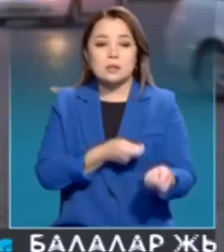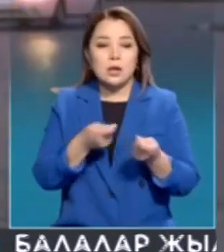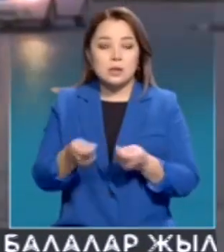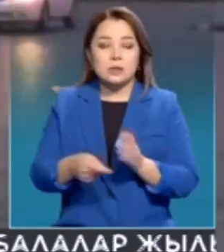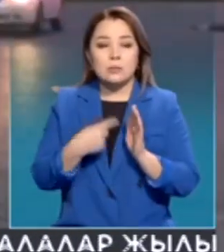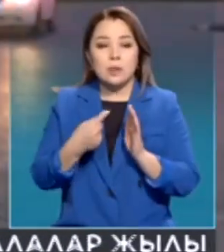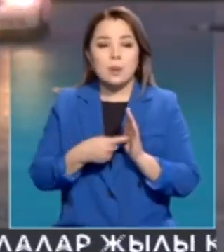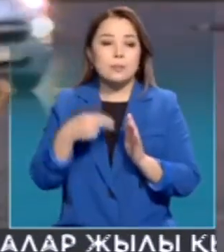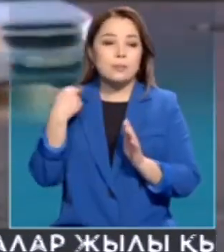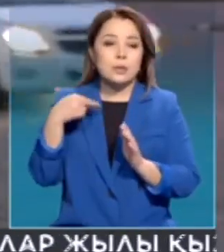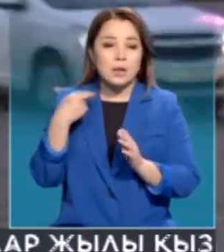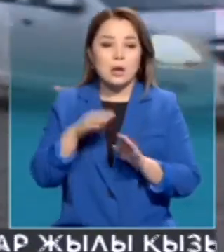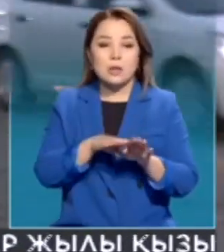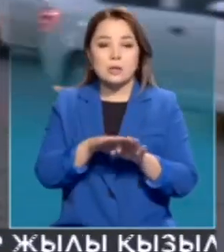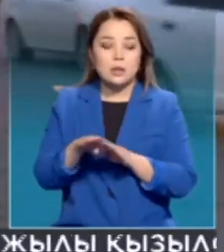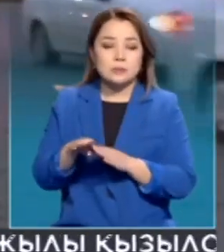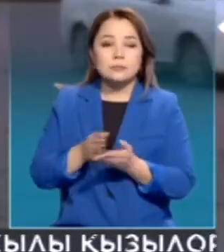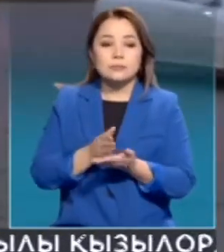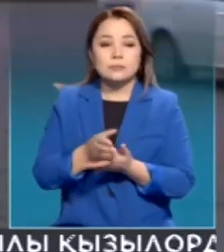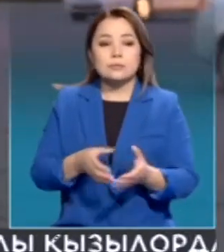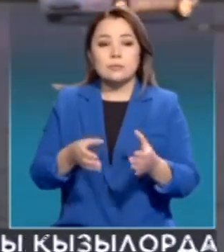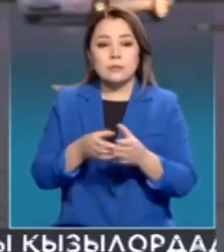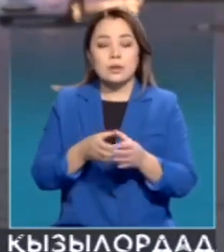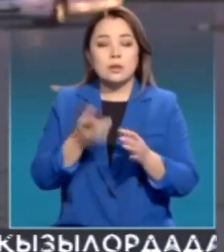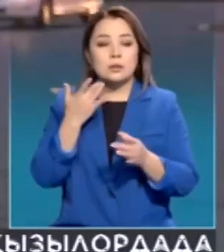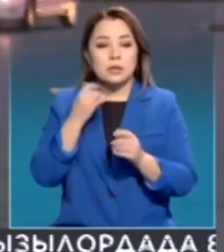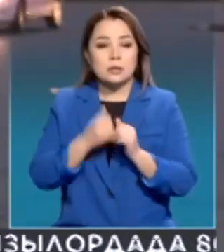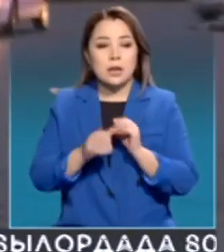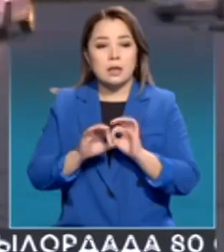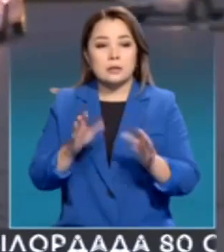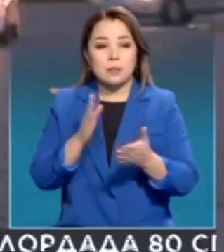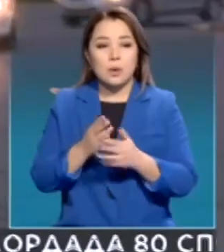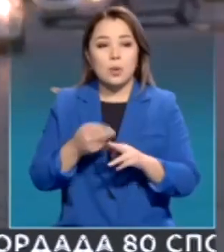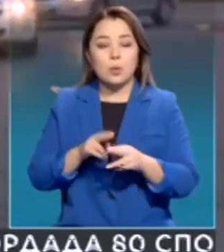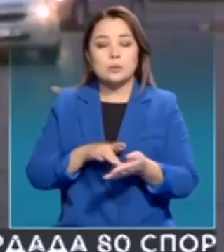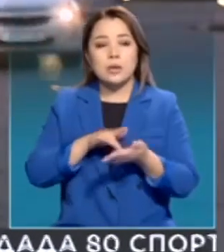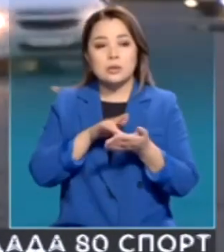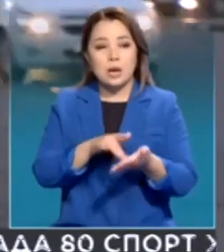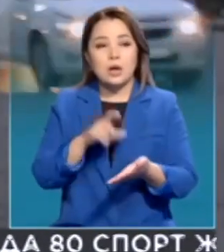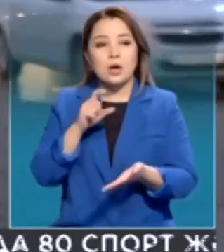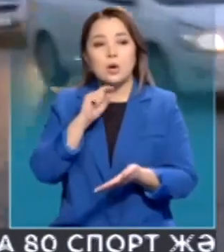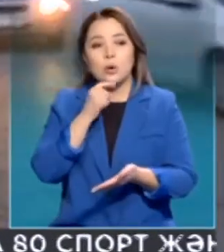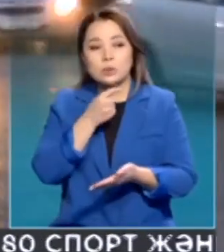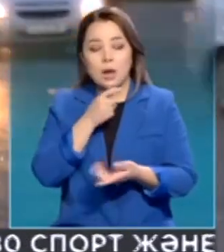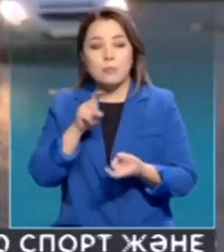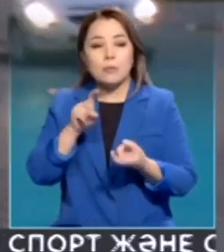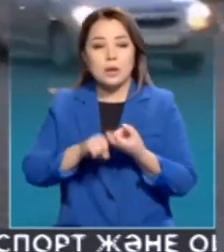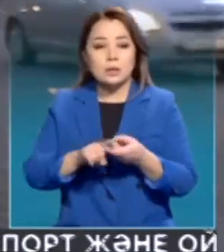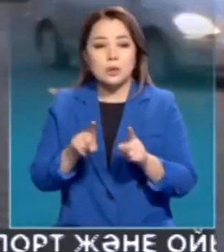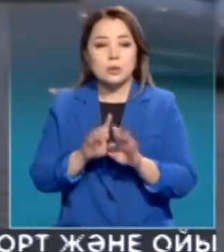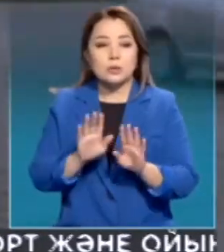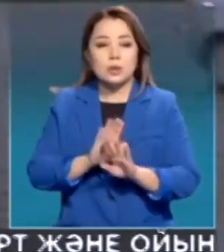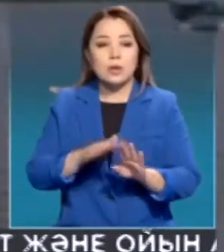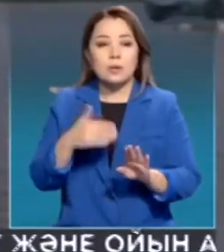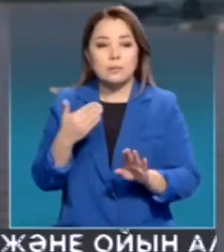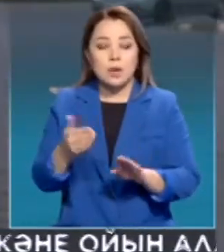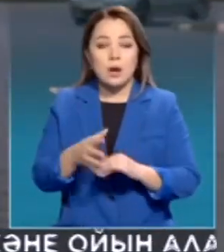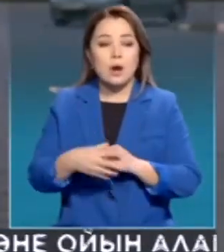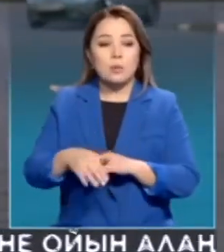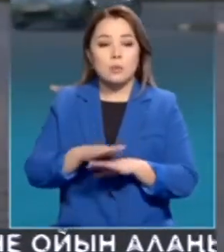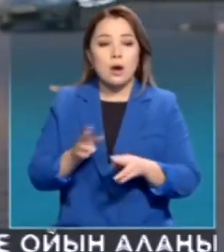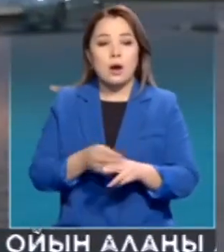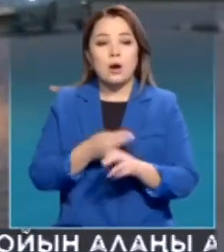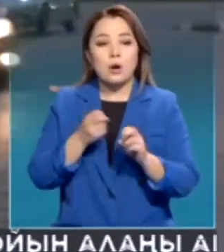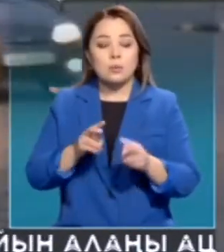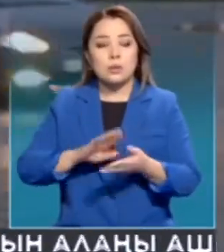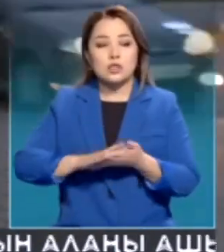мәселелерді президенттер ортақ саяси алаңдарда жиі айтып жүр. Сондықтан бұл сапар экономикалық байланыс тұрғысынан ғана емес, аумақтық